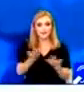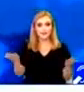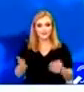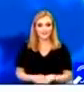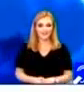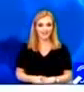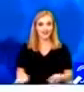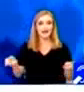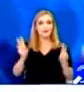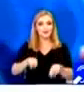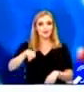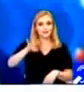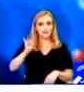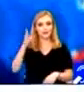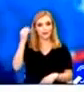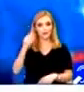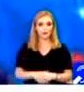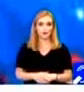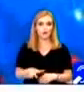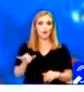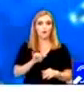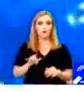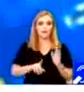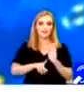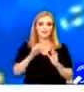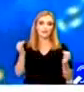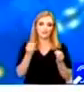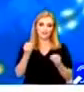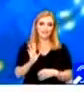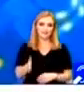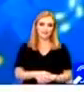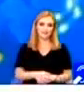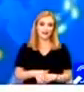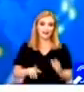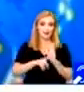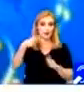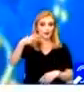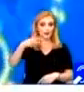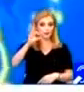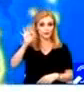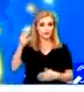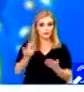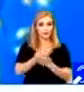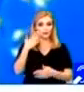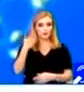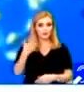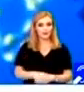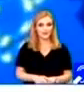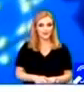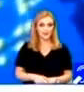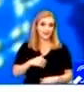dumneavoastră. Rămâneți pe TVR Moldova, unde în câteva minute încep interviurile telejurnalului. Iar de la ora 20 nu pierdeți știrile de la